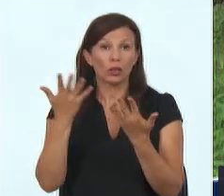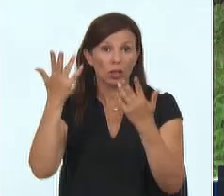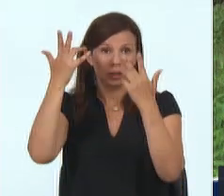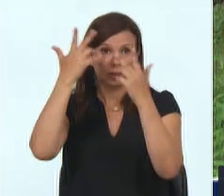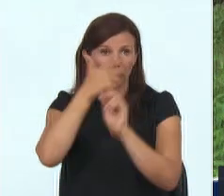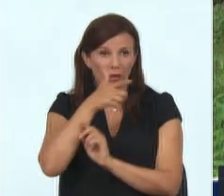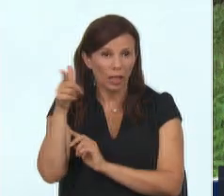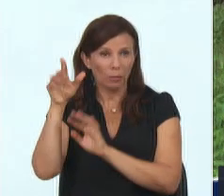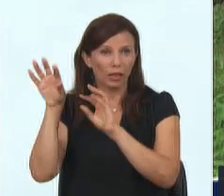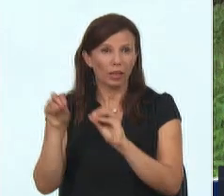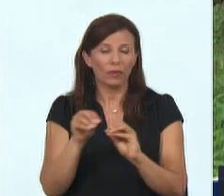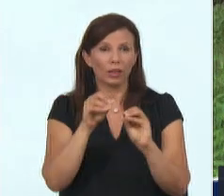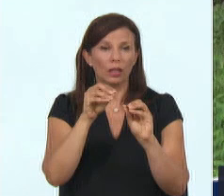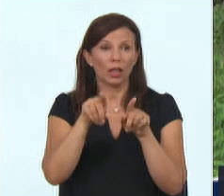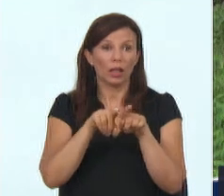העברתי לאחותי,